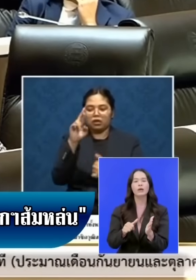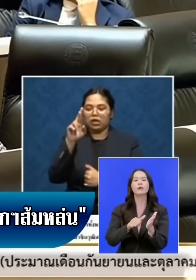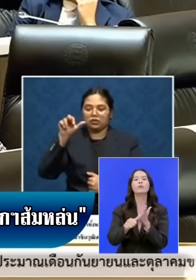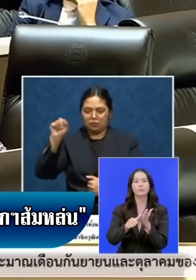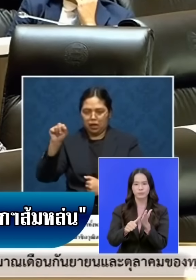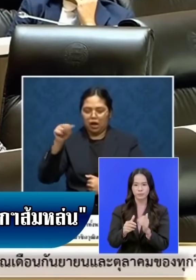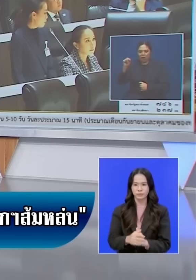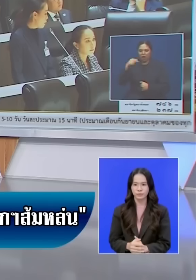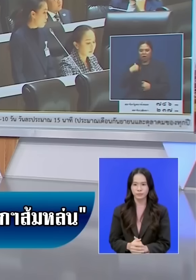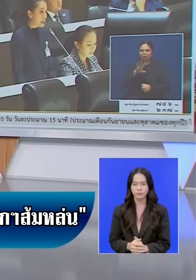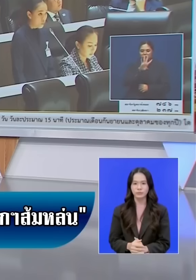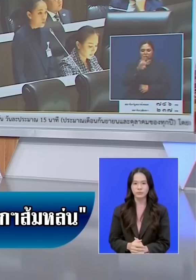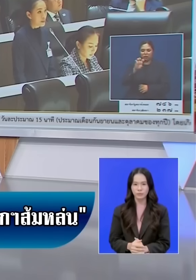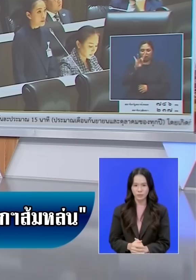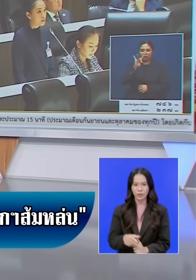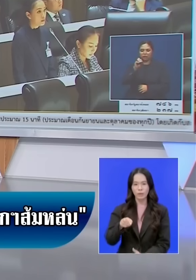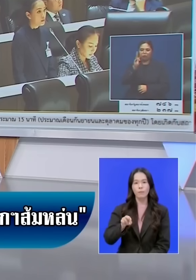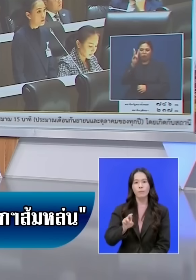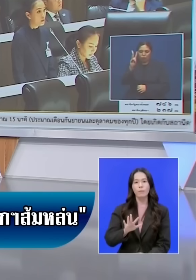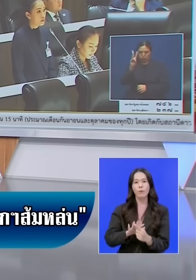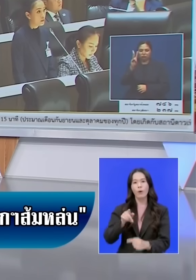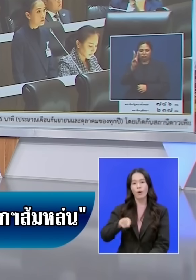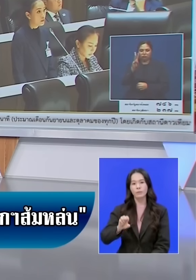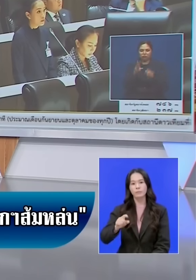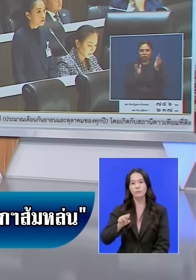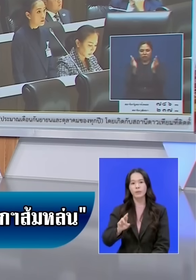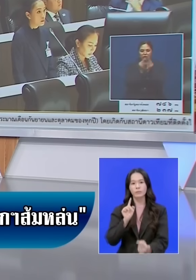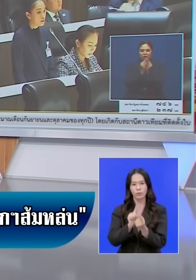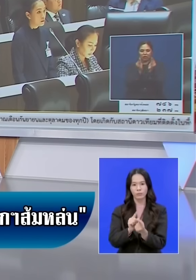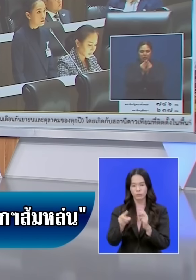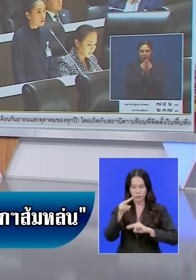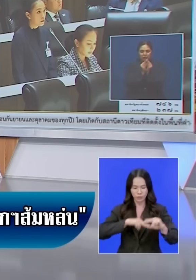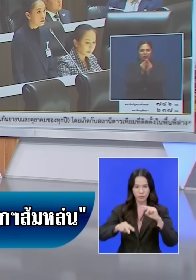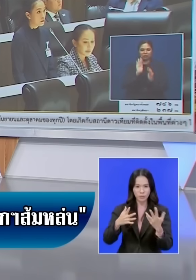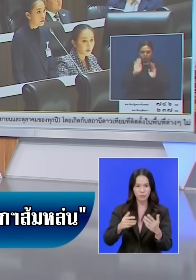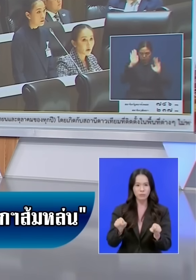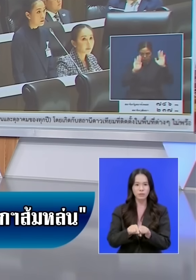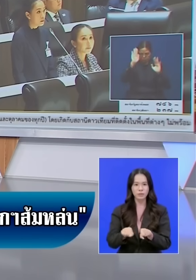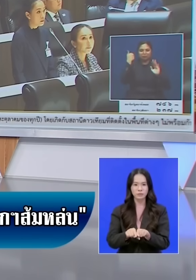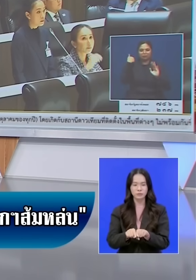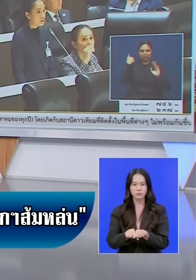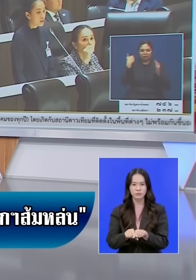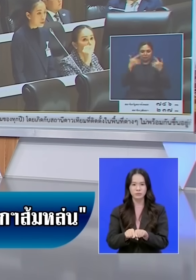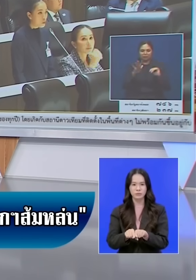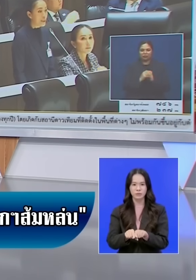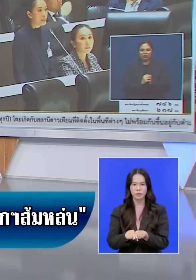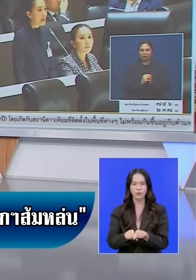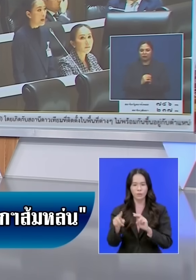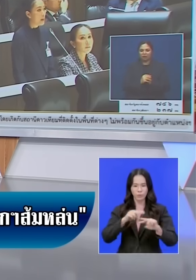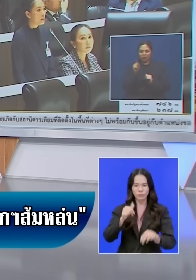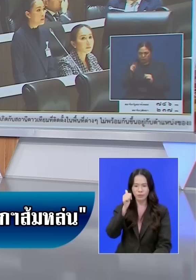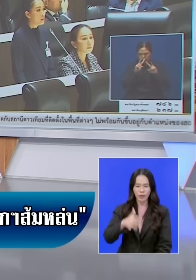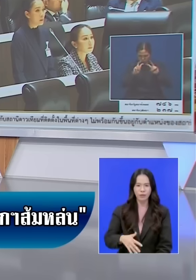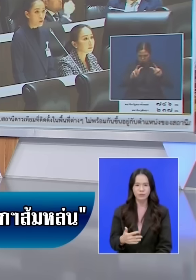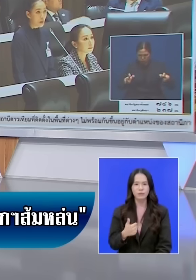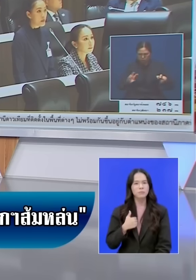ะ ครับ คุณพรเพชรวิชิตชลชัยเนี่ยก็จะได้เจอเวลาที่ท่านคุมแล้วเหมือนกับว่าท่านเนี่ยจะคุมไม่ค่อยอยู ่ น